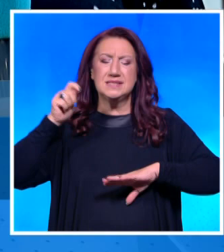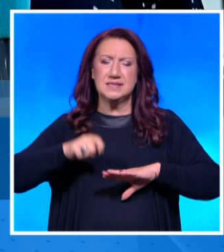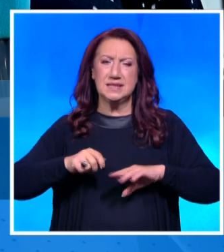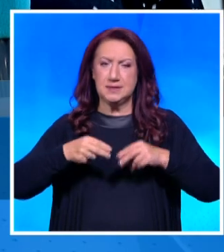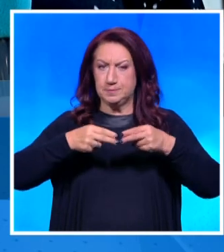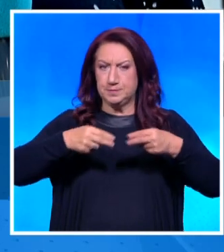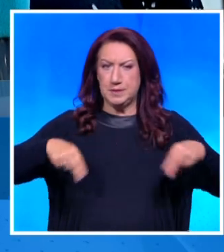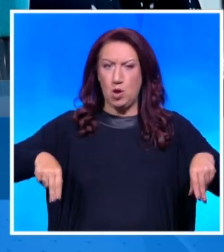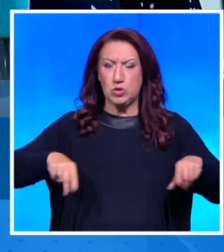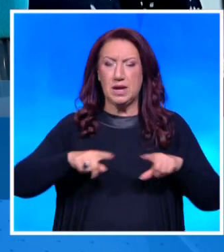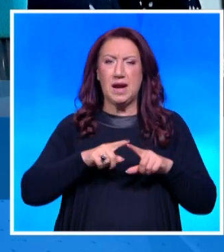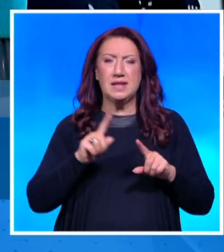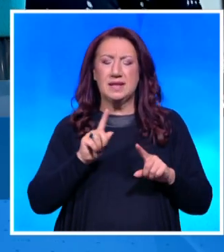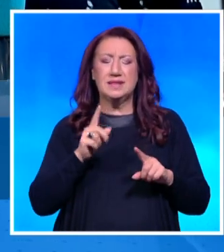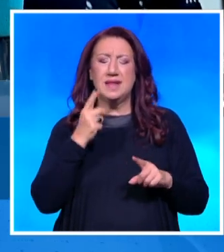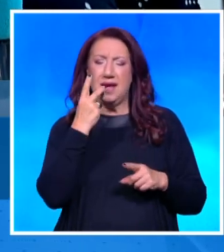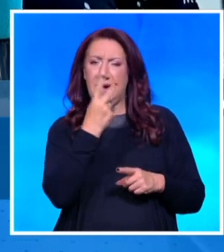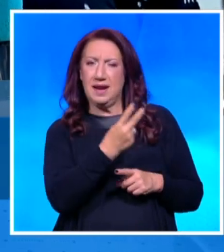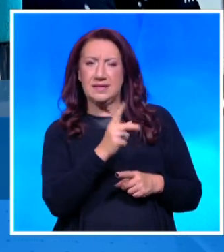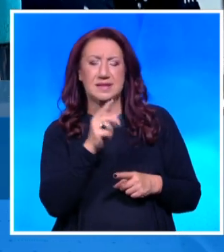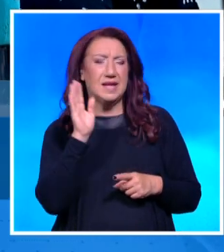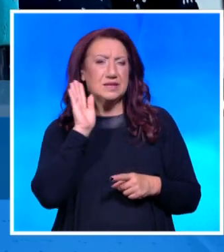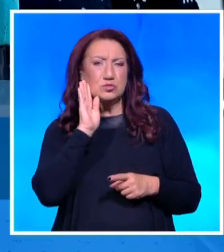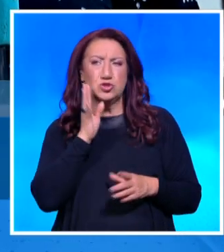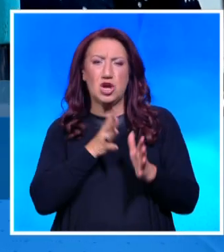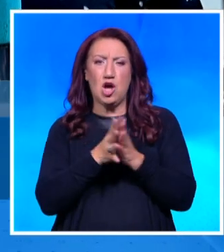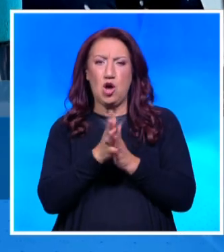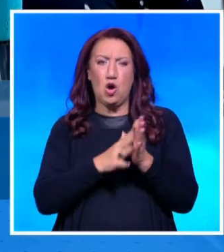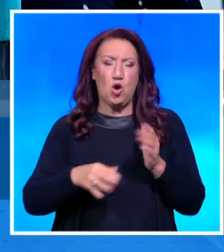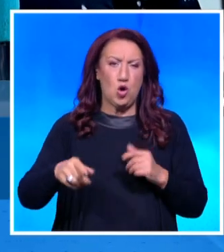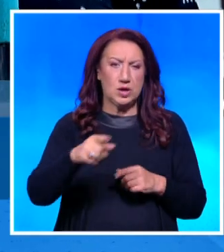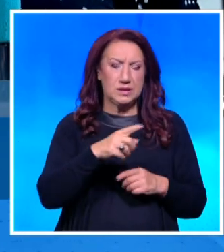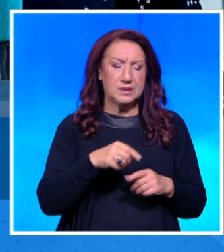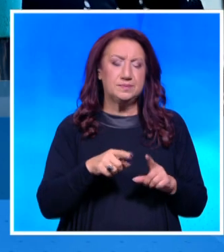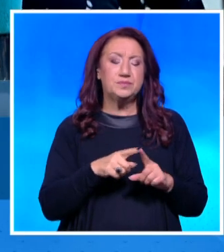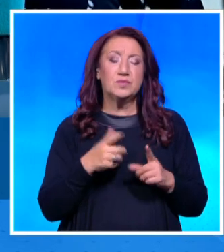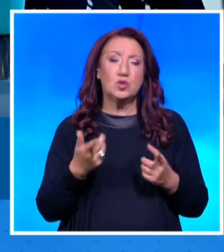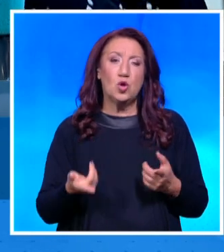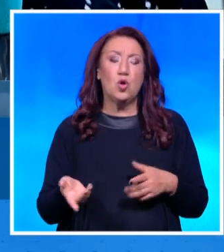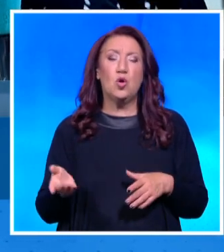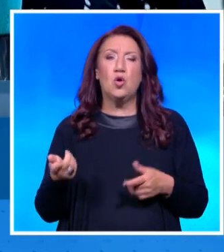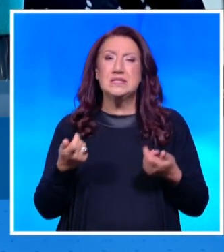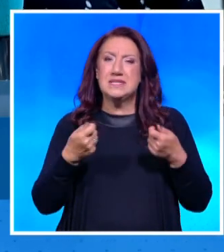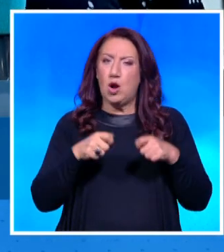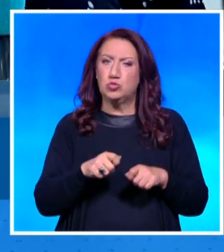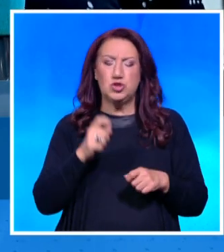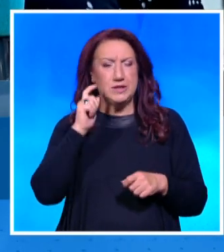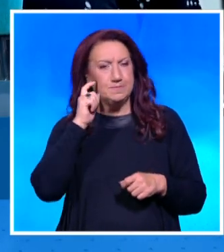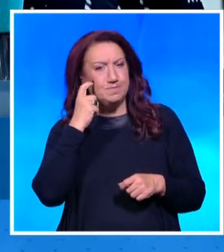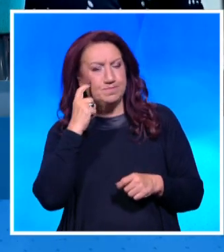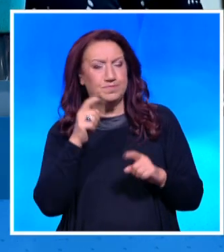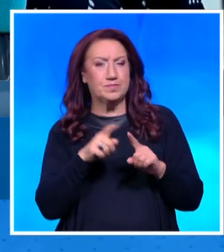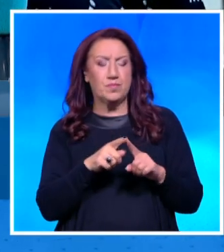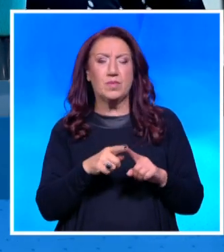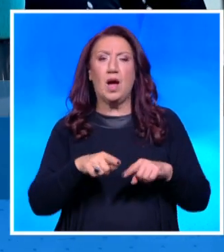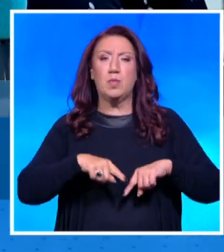от обществения и медийния натиск. Заключението от доказателствата на прокуратурата обаче са категорични, а именно,